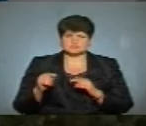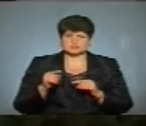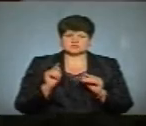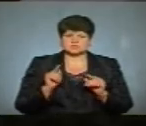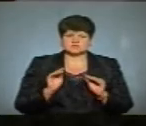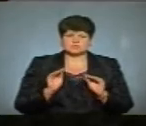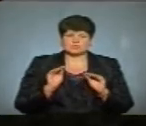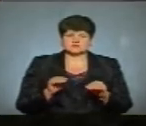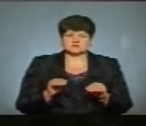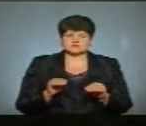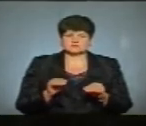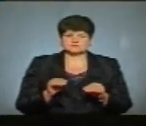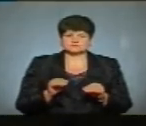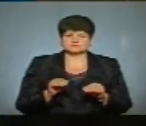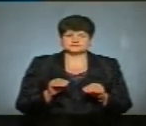заселили,